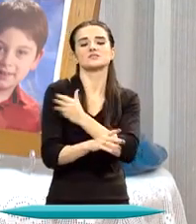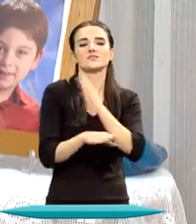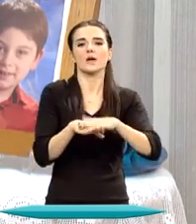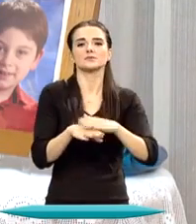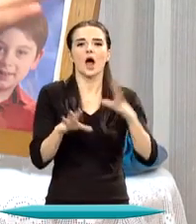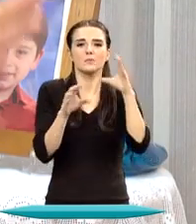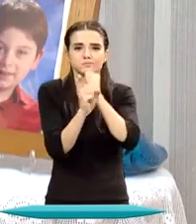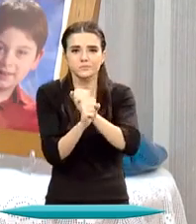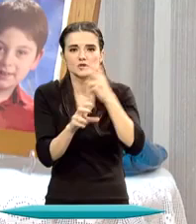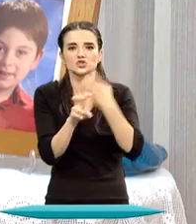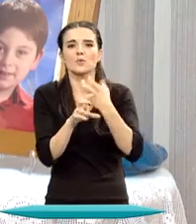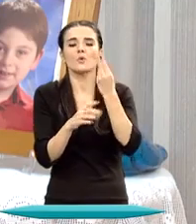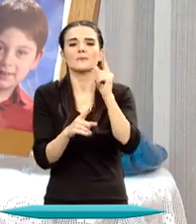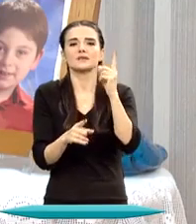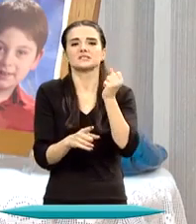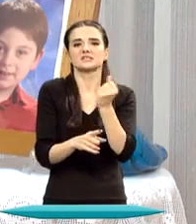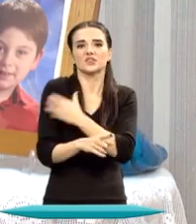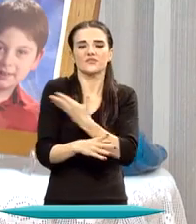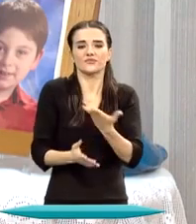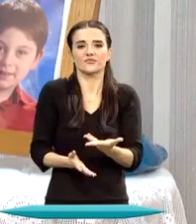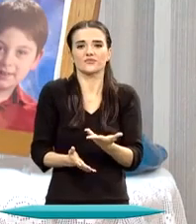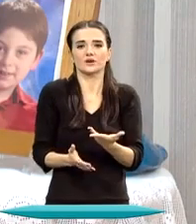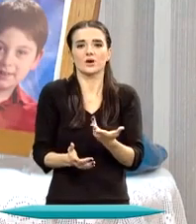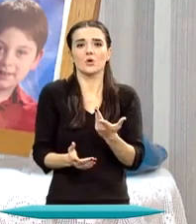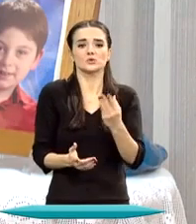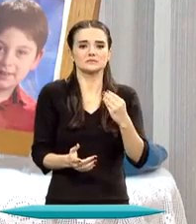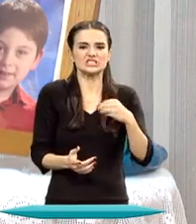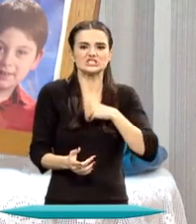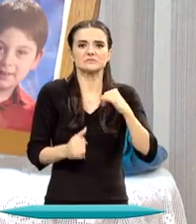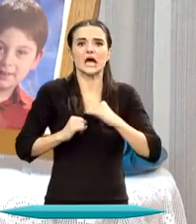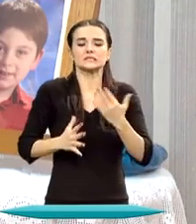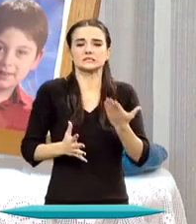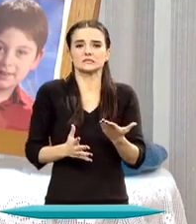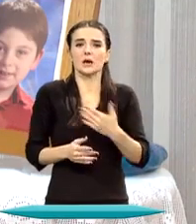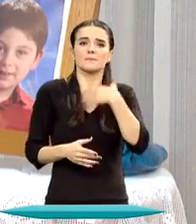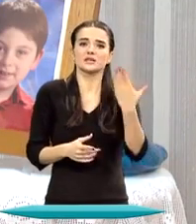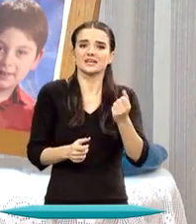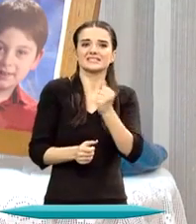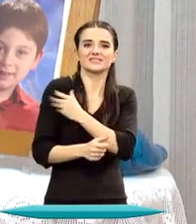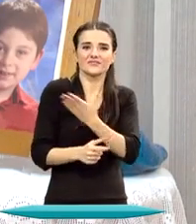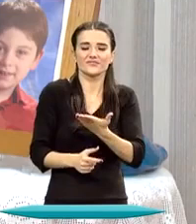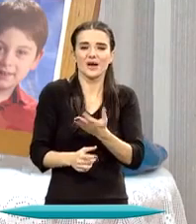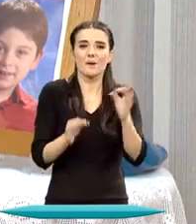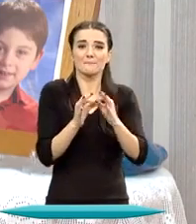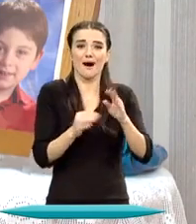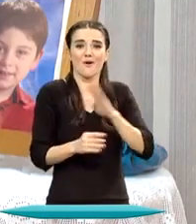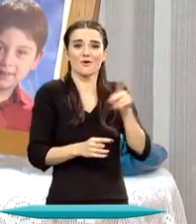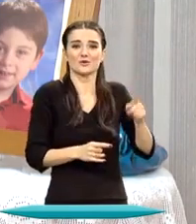OÇAM sınıfı, Baha'nın yemeğiyle ilgili bir hobisi var. Bir kantinin karşısında Baha'yı sınıfta